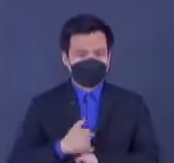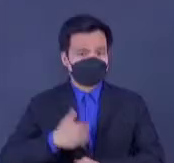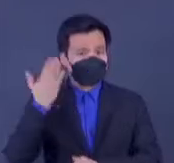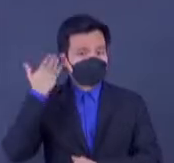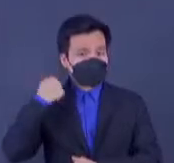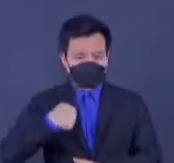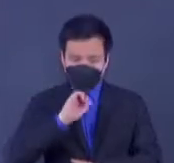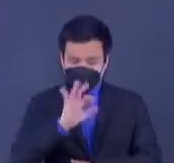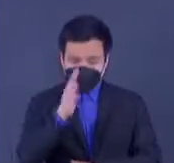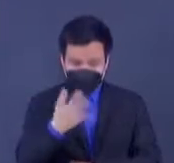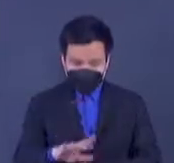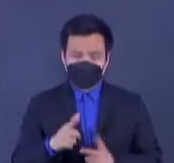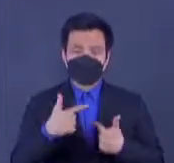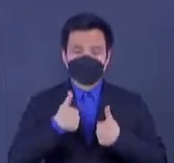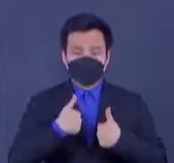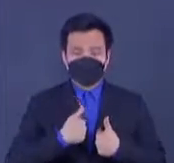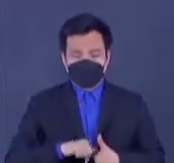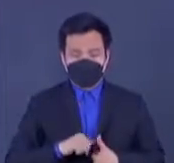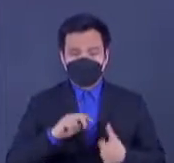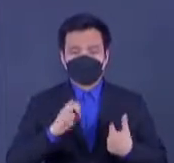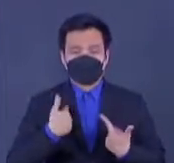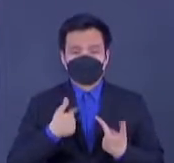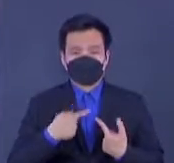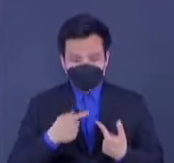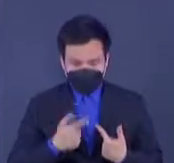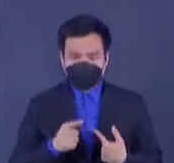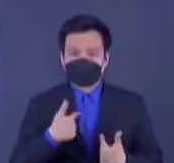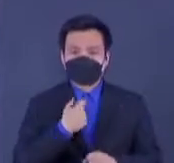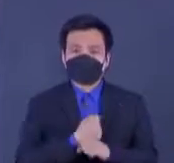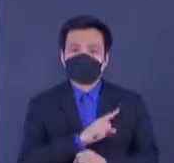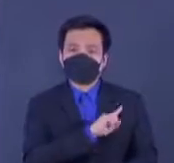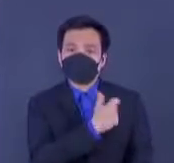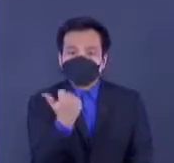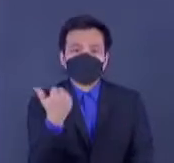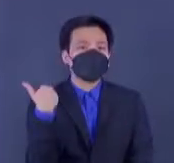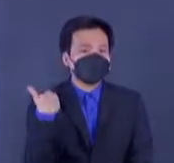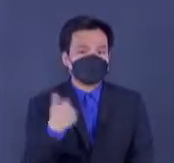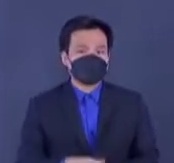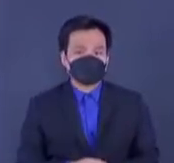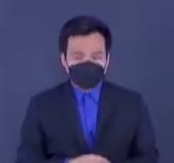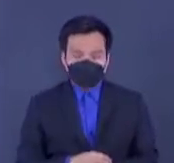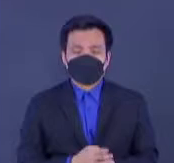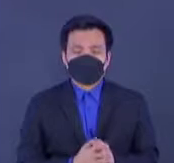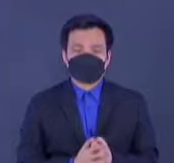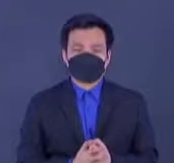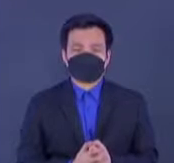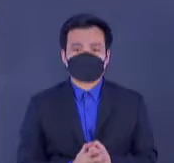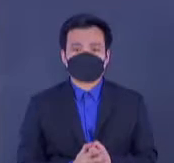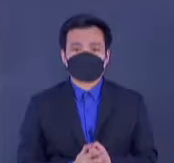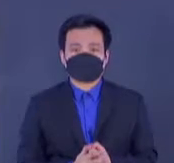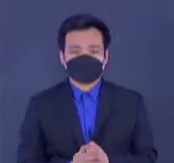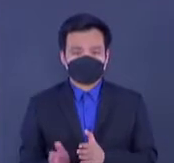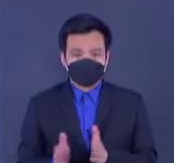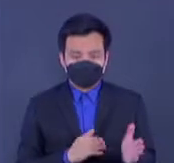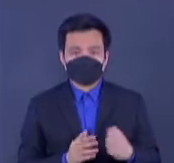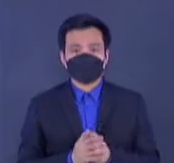แล้วผมยังมีเรื่องอื่นที่จะต้องทำให้กับส่วนรวมอีกเยอะ ขณะที่ทางด้านนายอนุทินชาญ